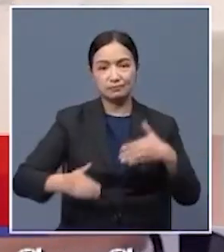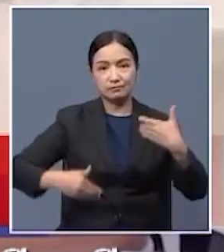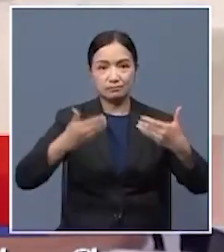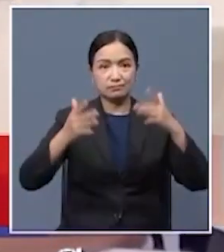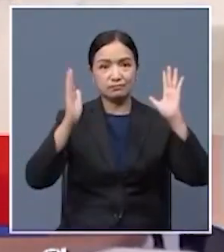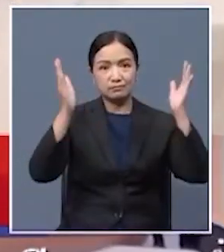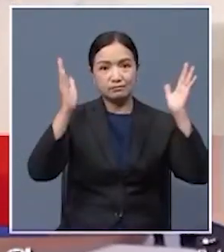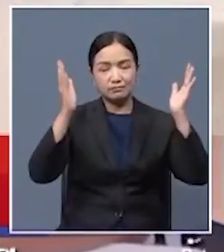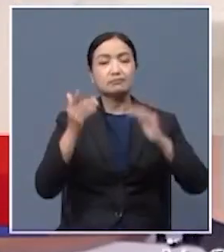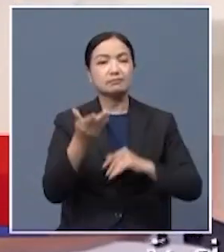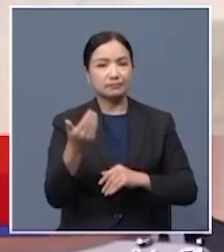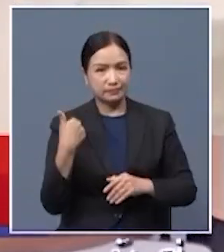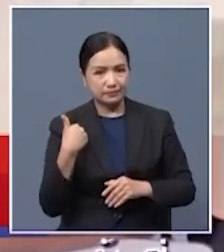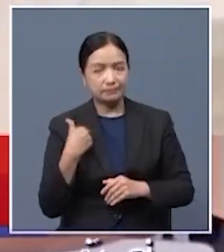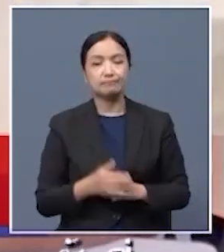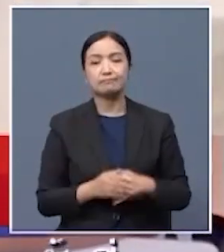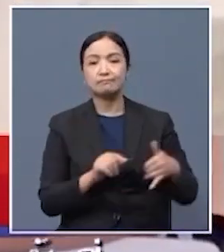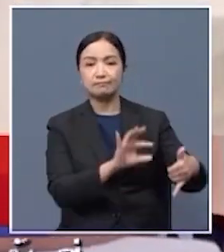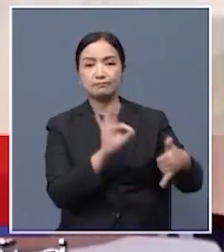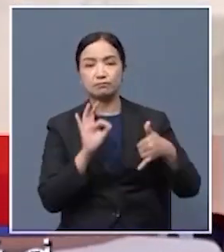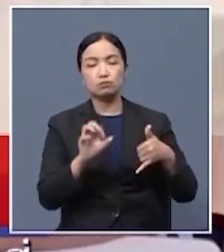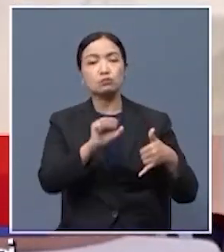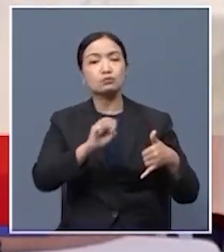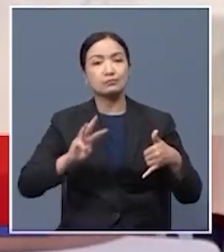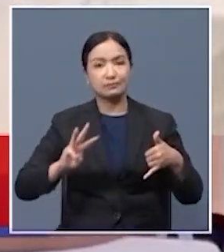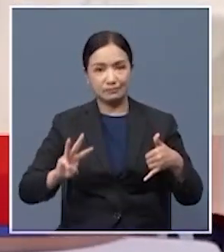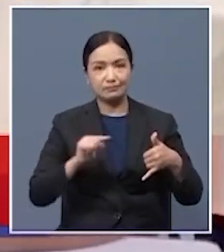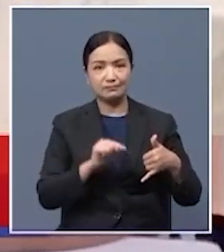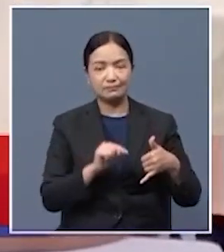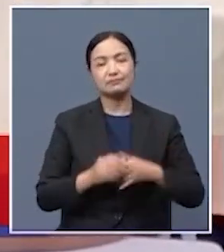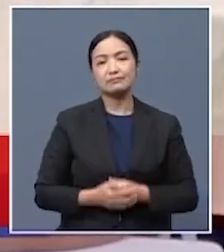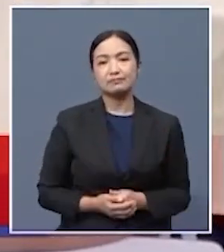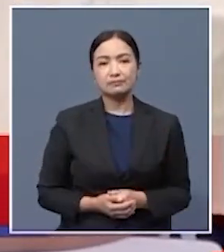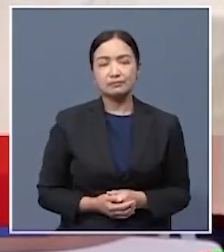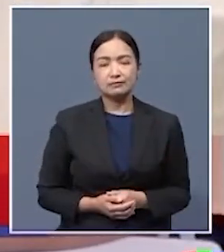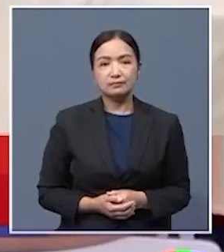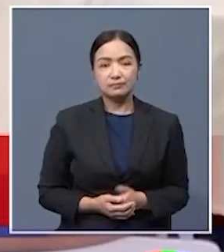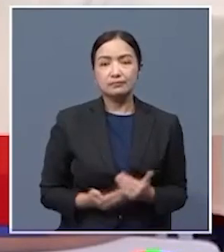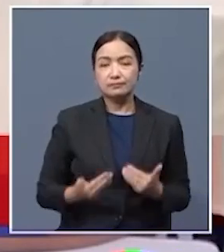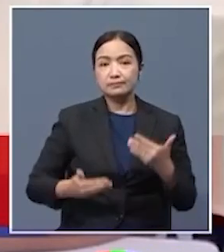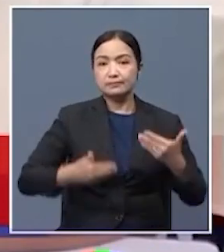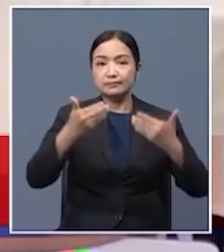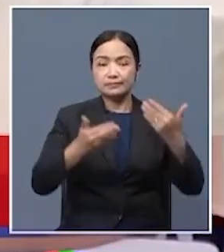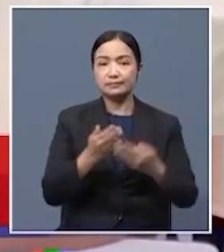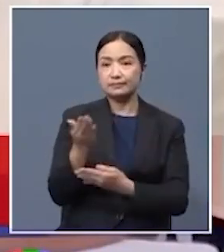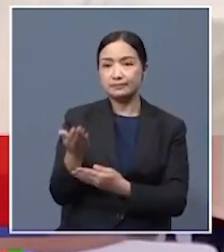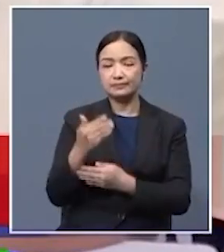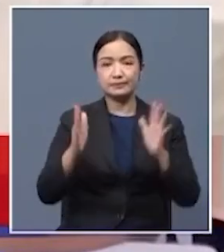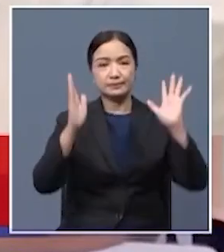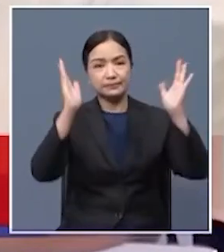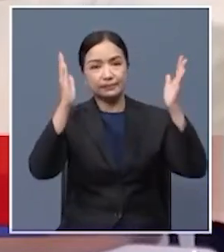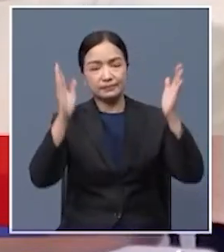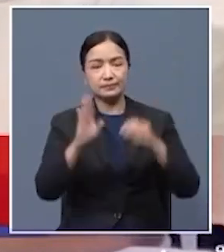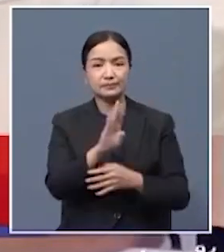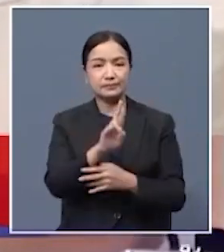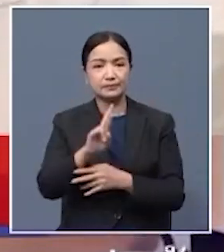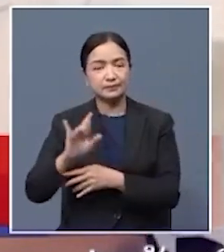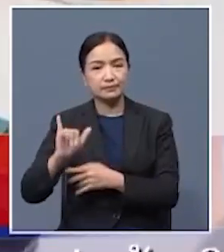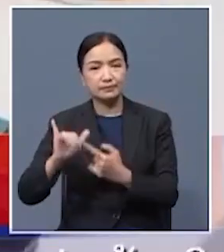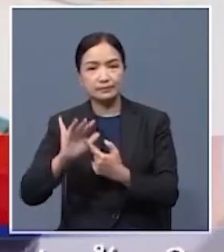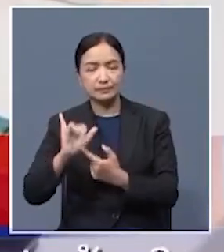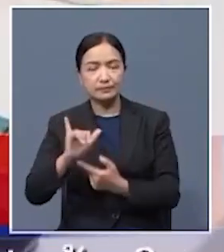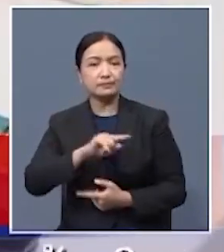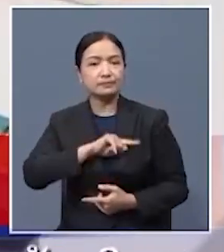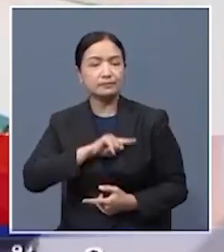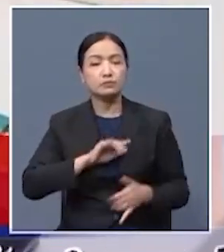รณรงค์ประชาสัมพันธ์การได้มาซึ่งสมาชิกวุฒิสภาหรือสว.โดยในกิจกรรมนะคะมีการบรรยายเรื่องบทบาทหน้าที่ของสมาชิ